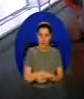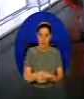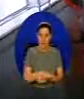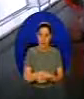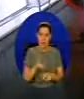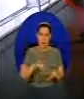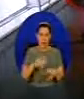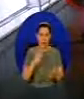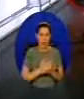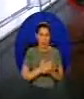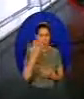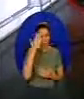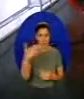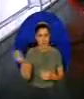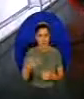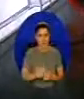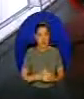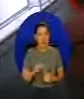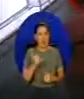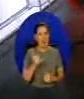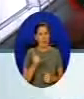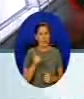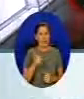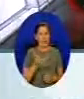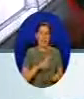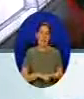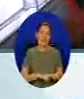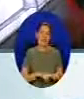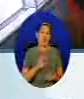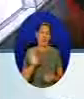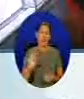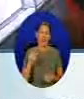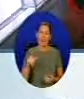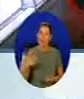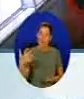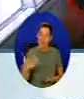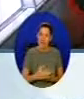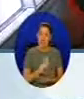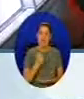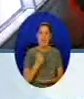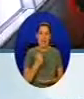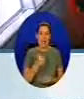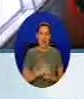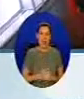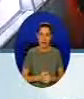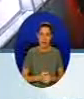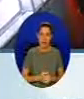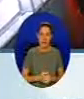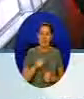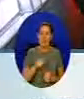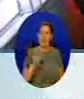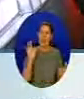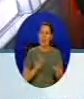ידועה או שזה קרה ככה? לחלוטין, כן. זו זכותו הגדולה שהוא הצליח. זאת אומרת, הוא הצליח... כל חייו הבוגרים... בניגוד לרוב